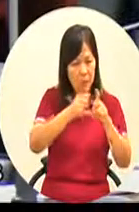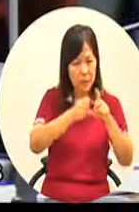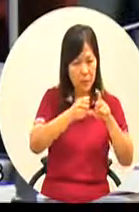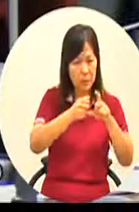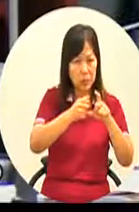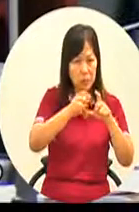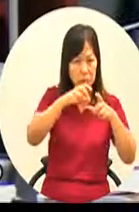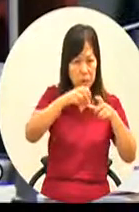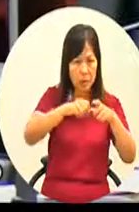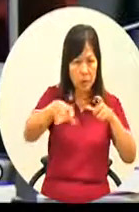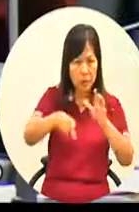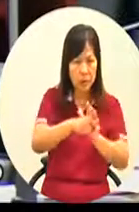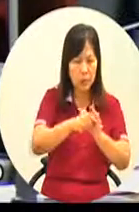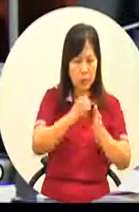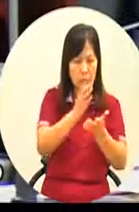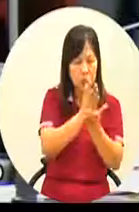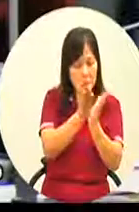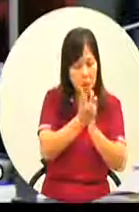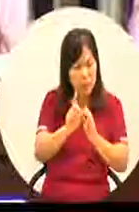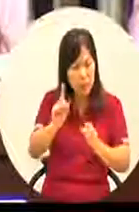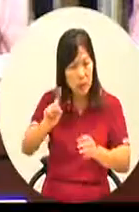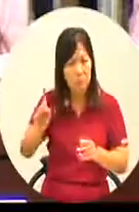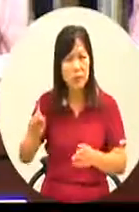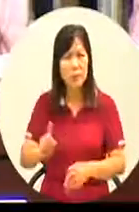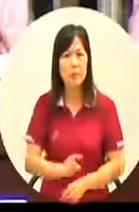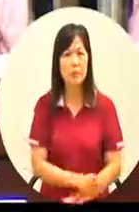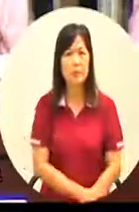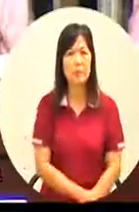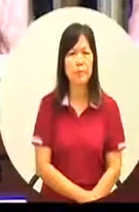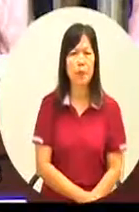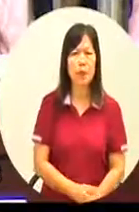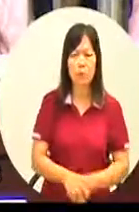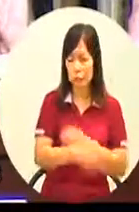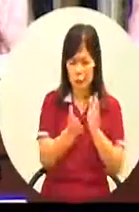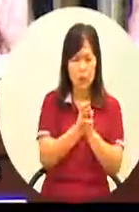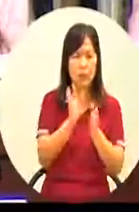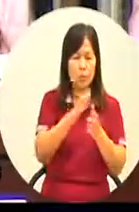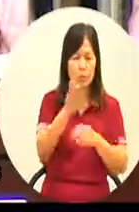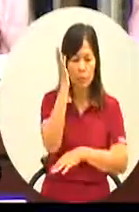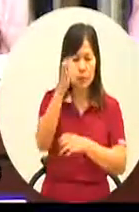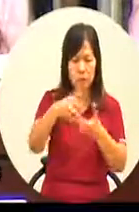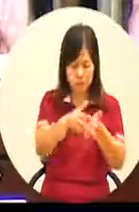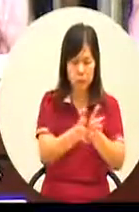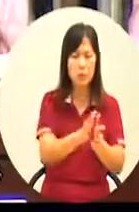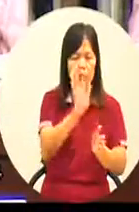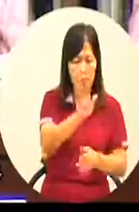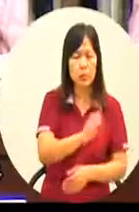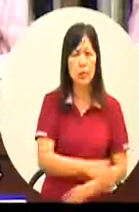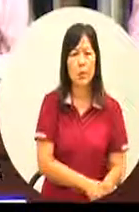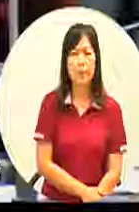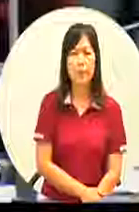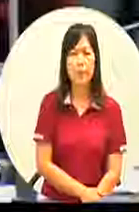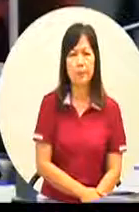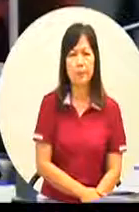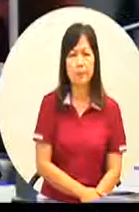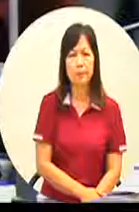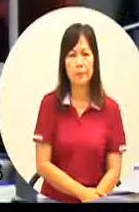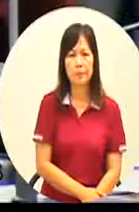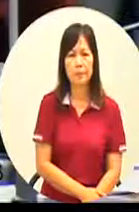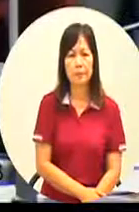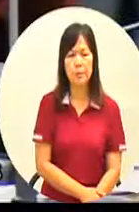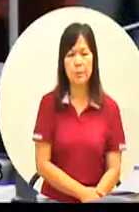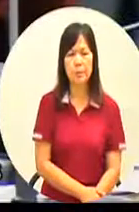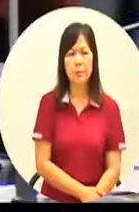户政事务所等等， 就是包含全部的， 全部都包含， 是是。 好，